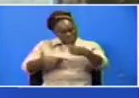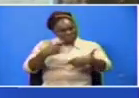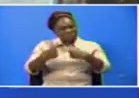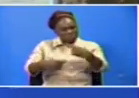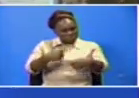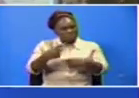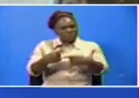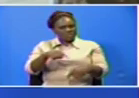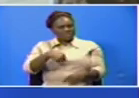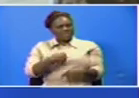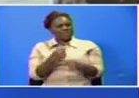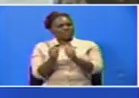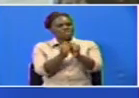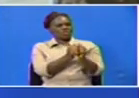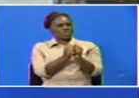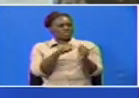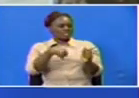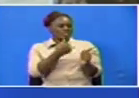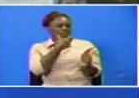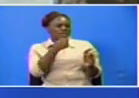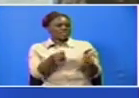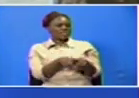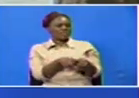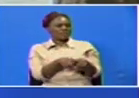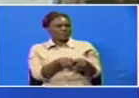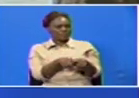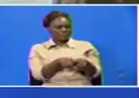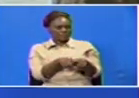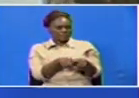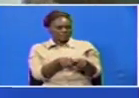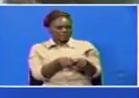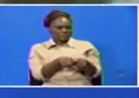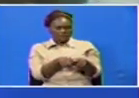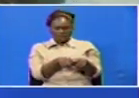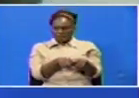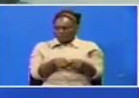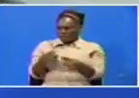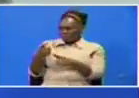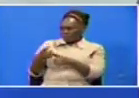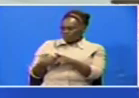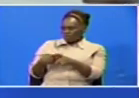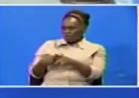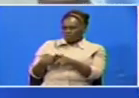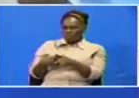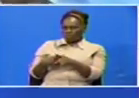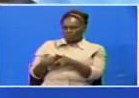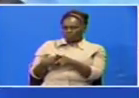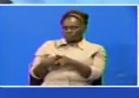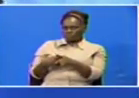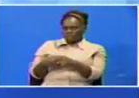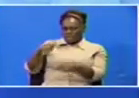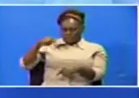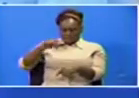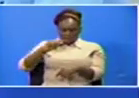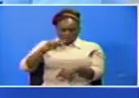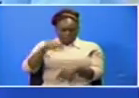buti, na sisi tuko pamoja kwa sababu sisi ni ndugu. Ni kuondoe kidogo kutoka barabara ya sanaa na tuongee kuhusiana na uongozi kidogo. Hapa